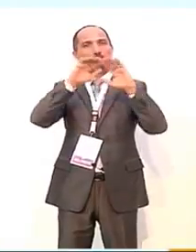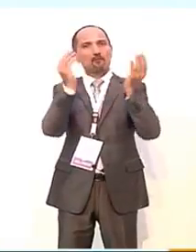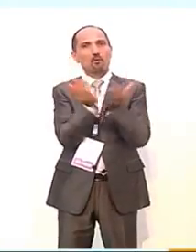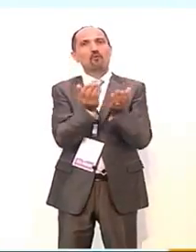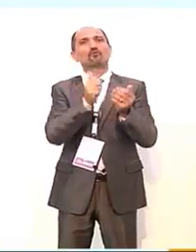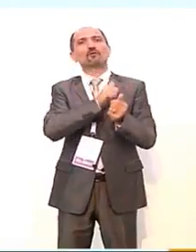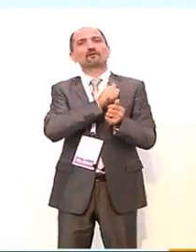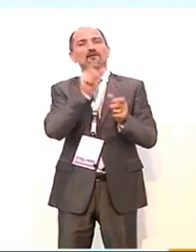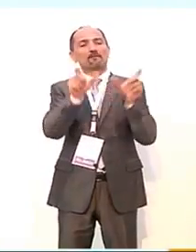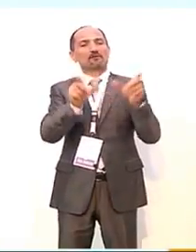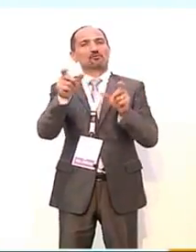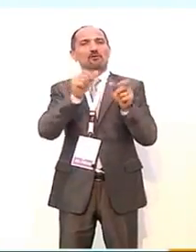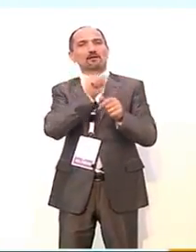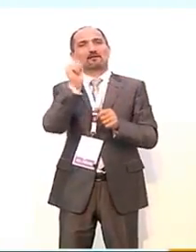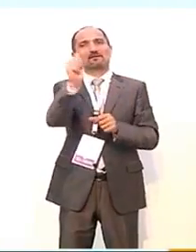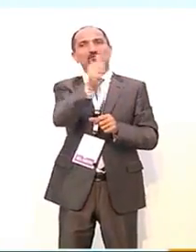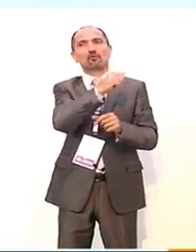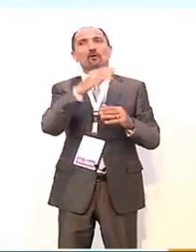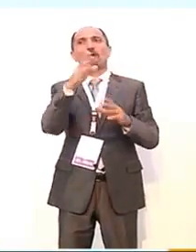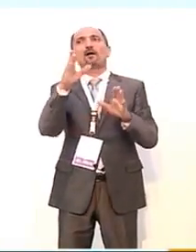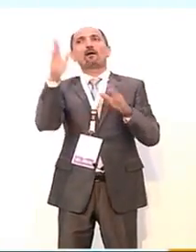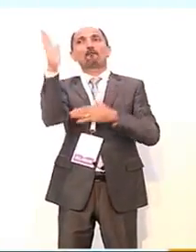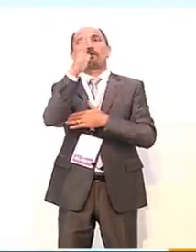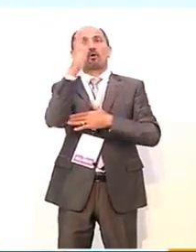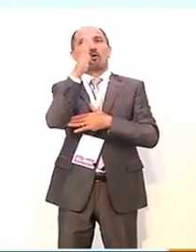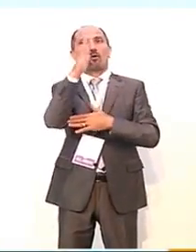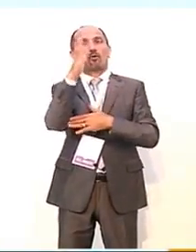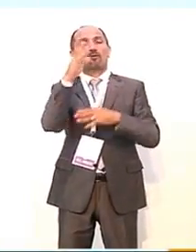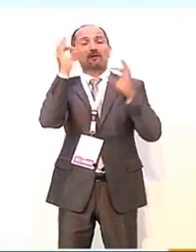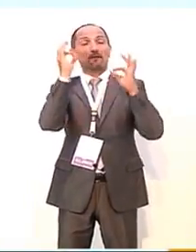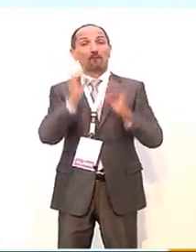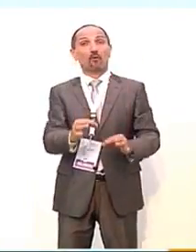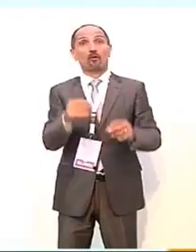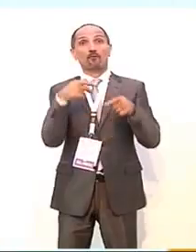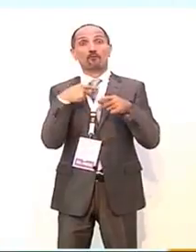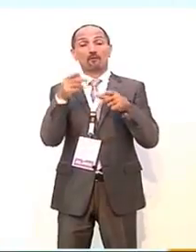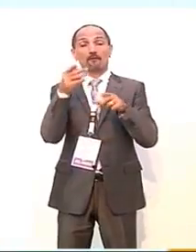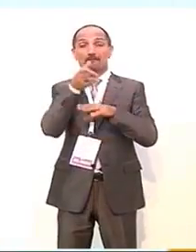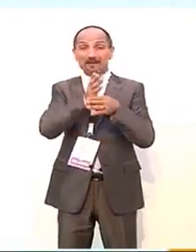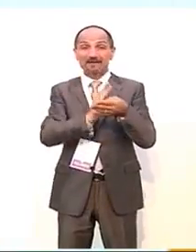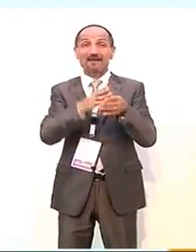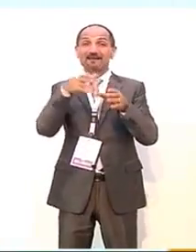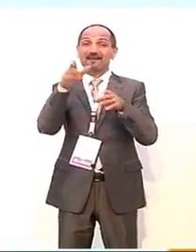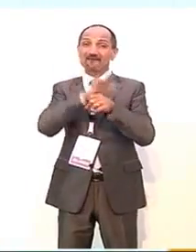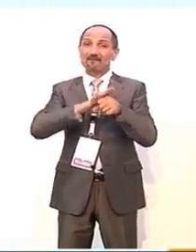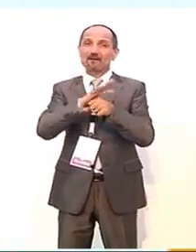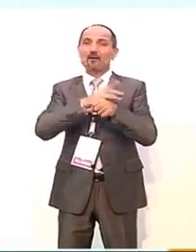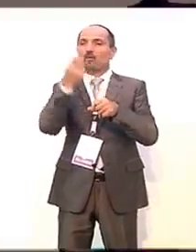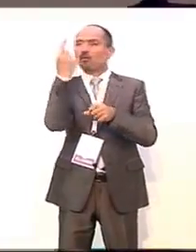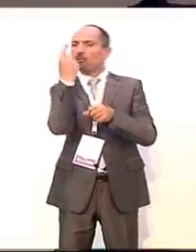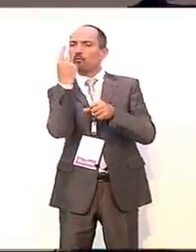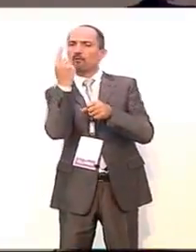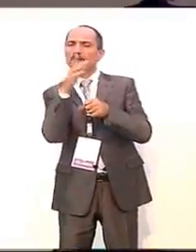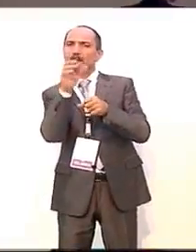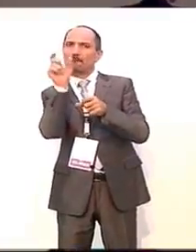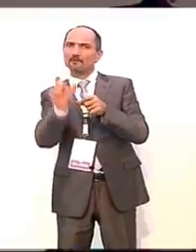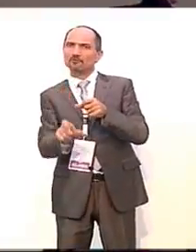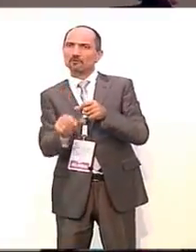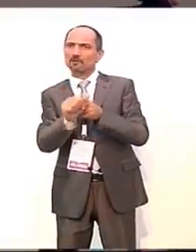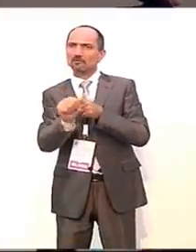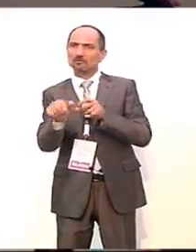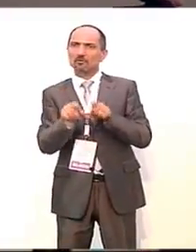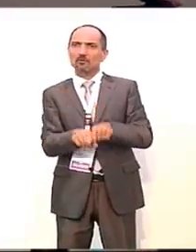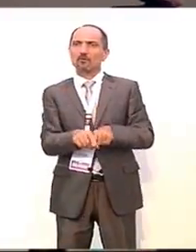sole. Bologna, metà delle famiglie sono formate da una persona sola. In Italia